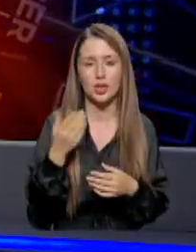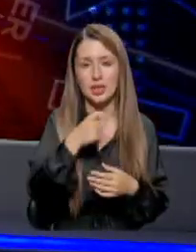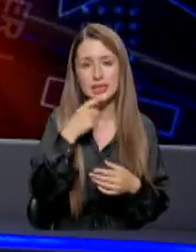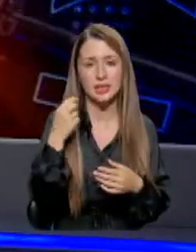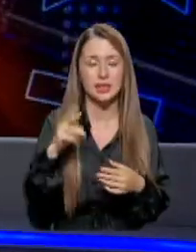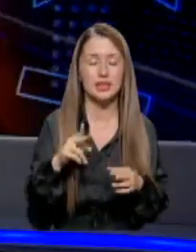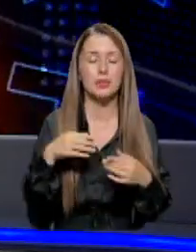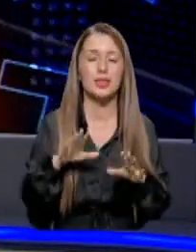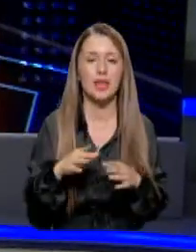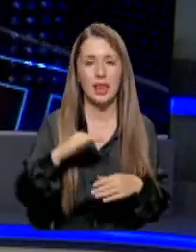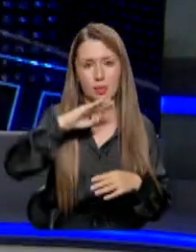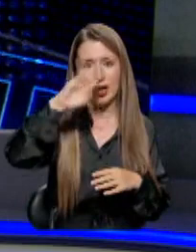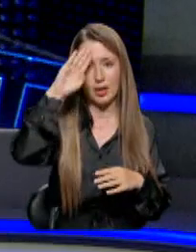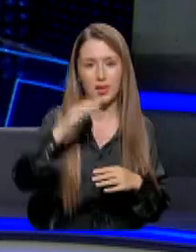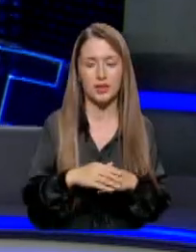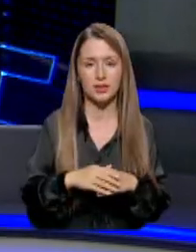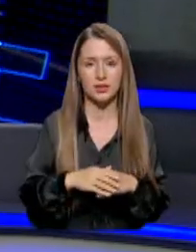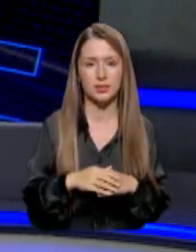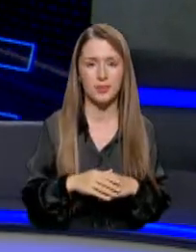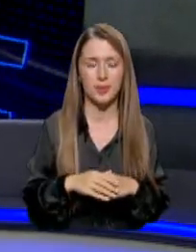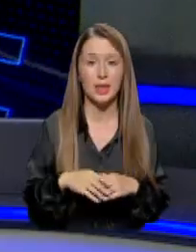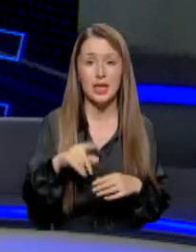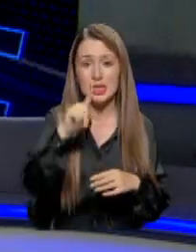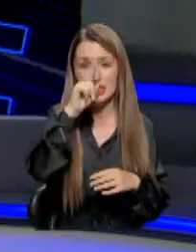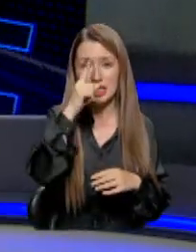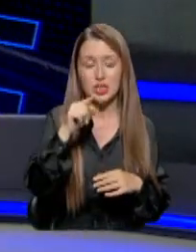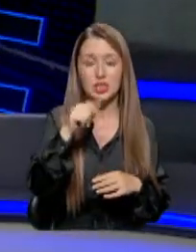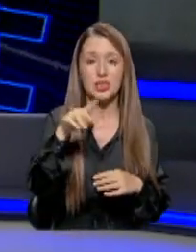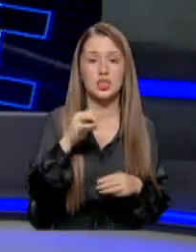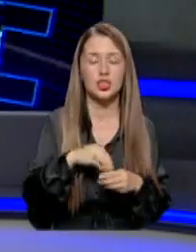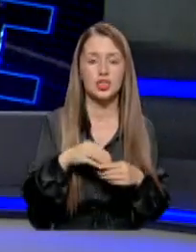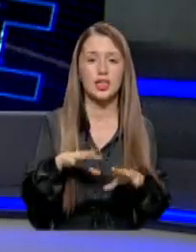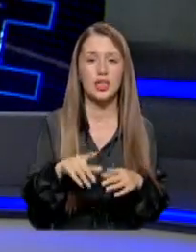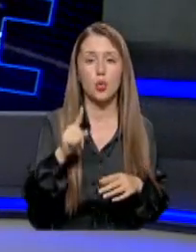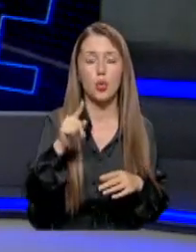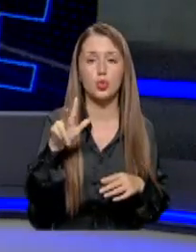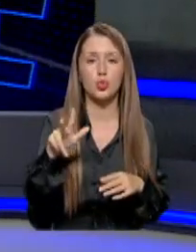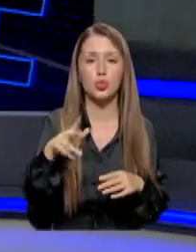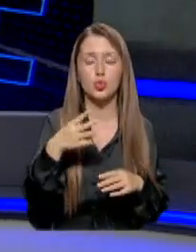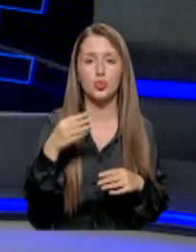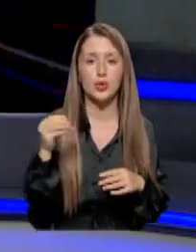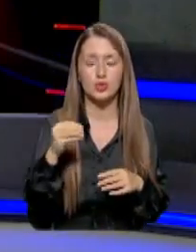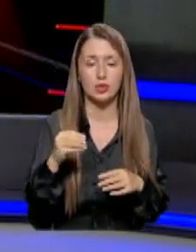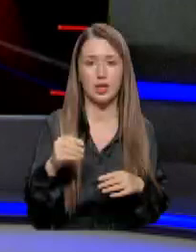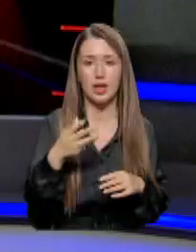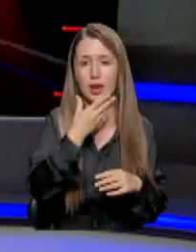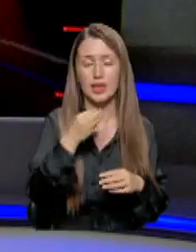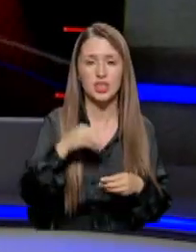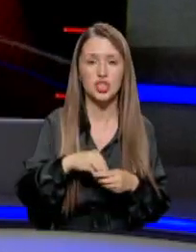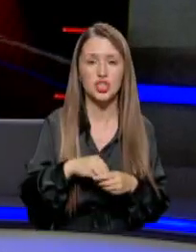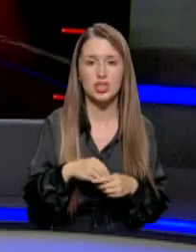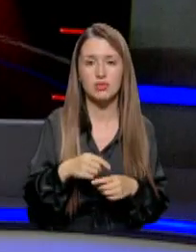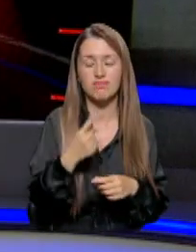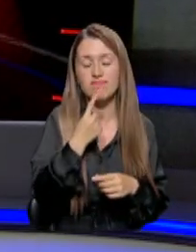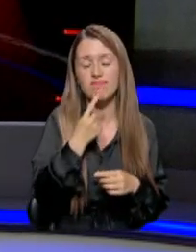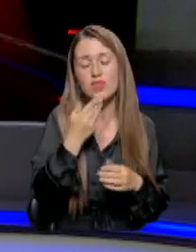yok bayramların. Eski tadı gerçekten de yok. Sadece sizin için mesela 13 milyon emekli için de pek fazla tadı yok